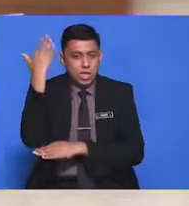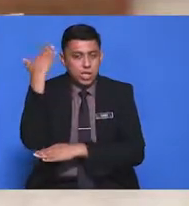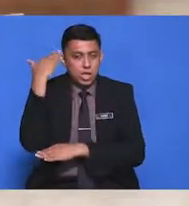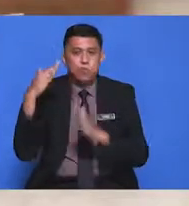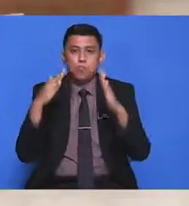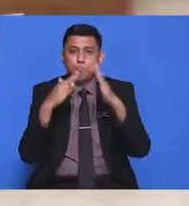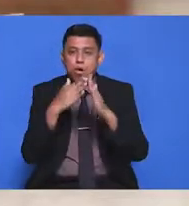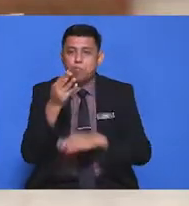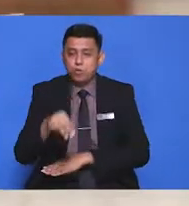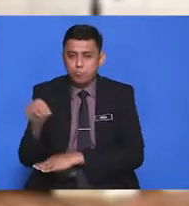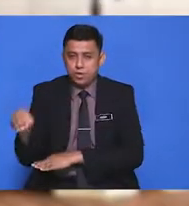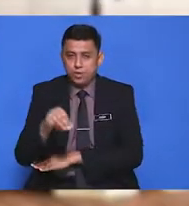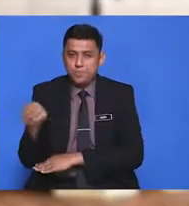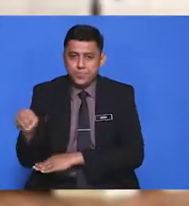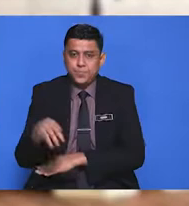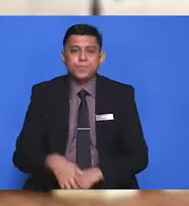belakang rumah murid-murid?